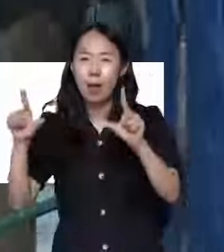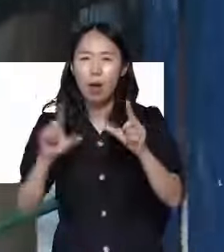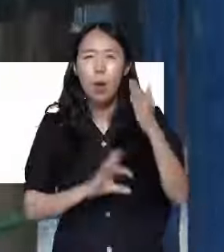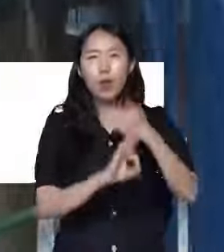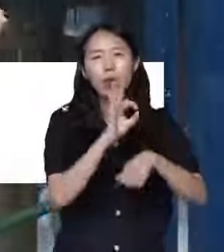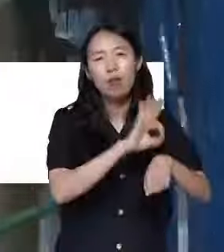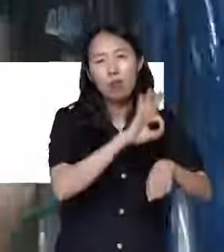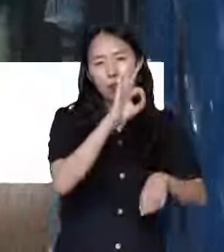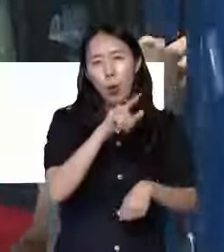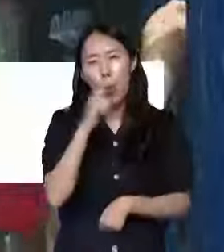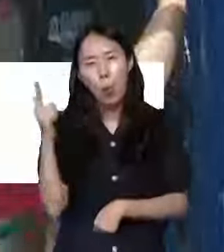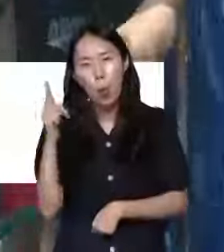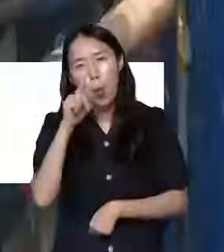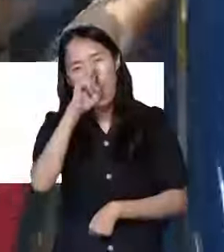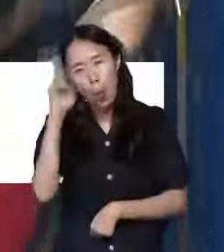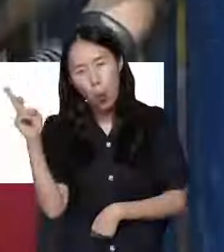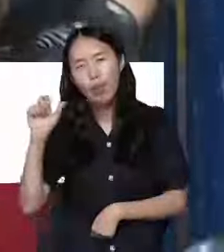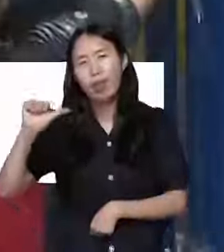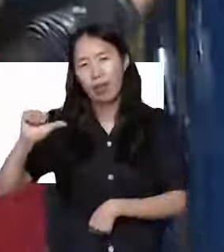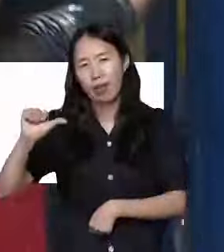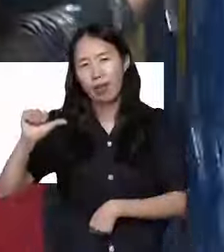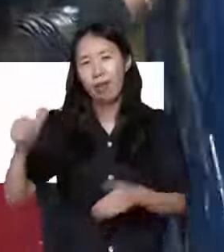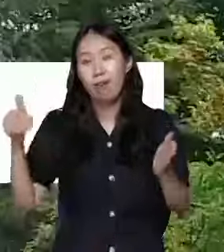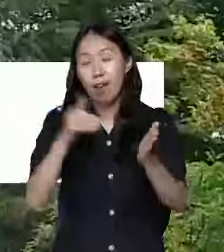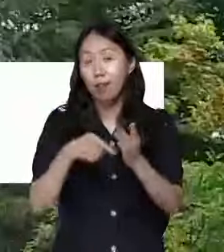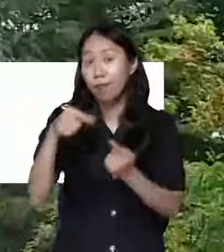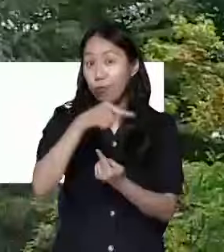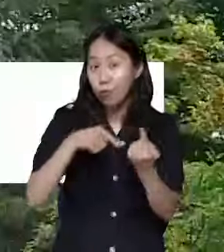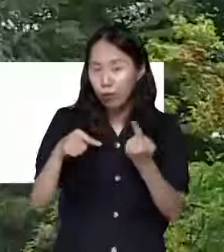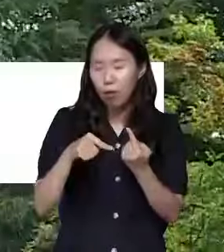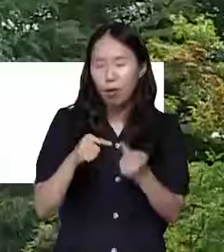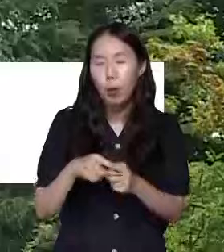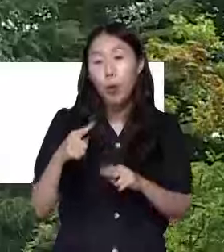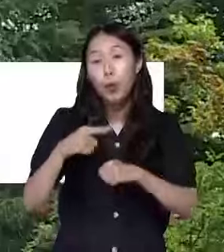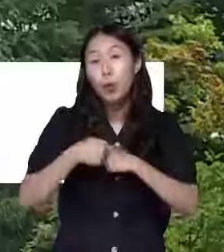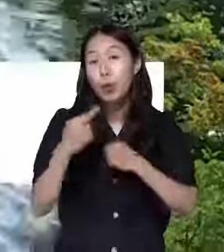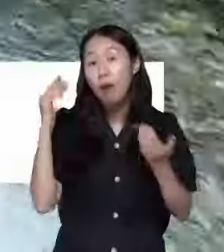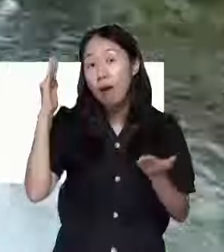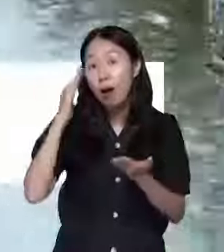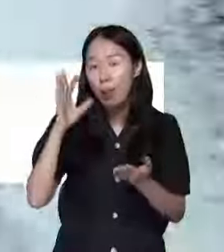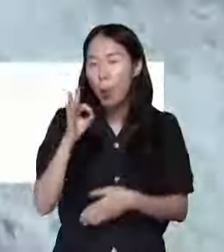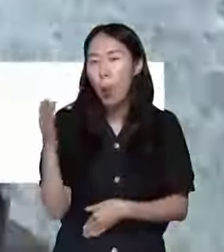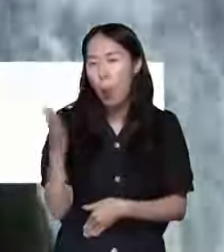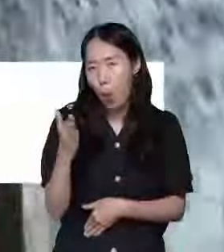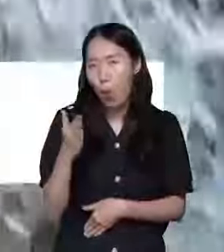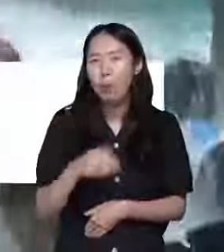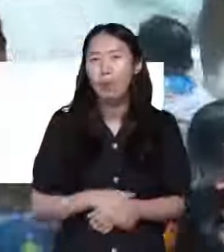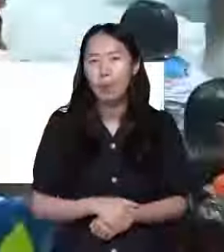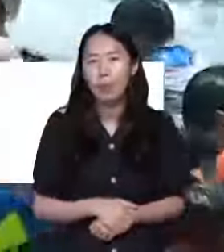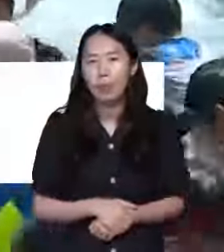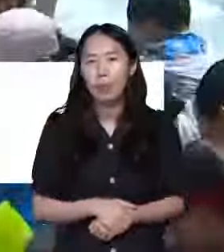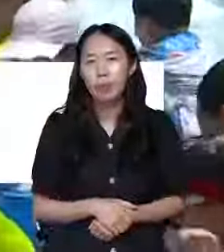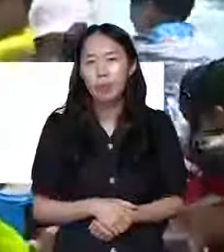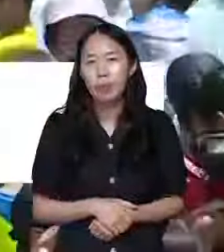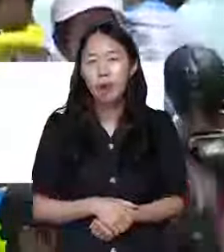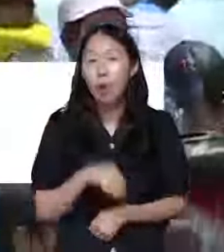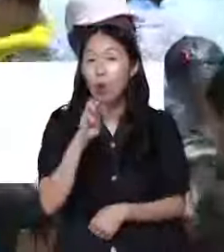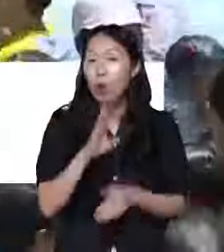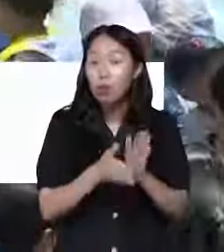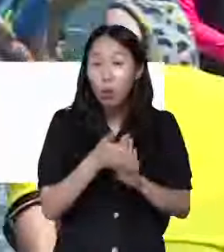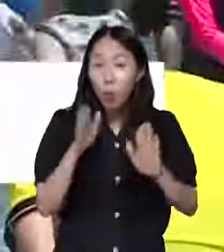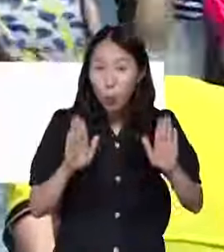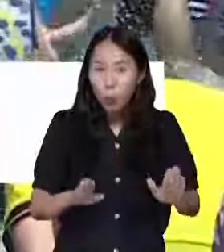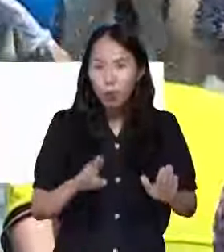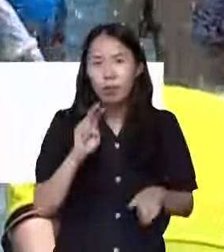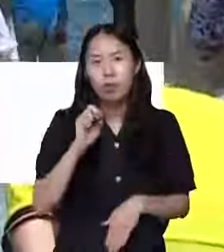오전 10시부터 오후 5시까지 운영되며 초등학생 이하 어린이들이 무료로 이용할 수 있습니다. 한편 광주시는